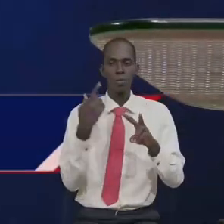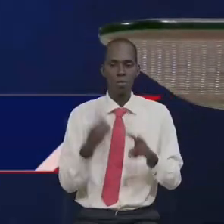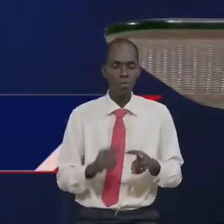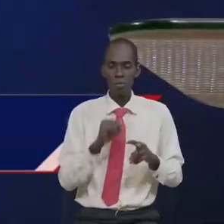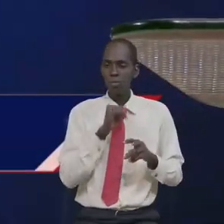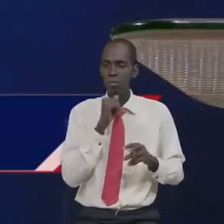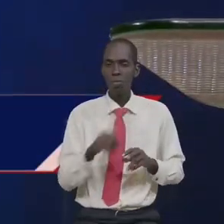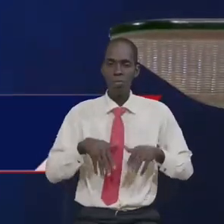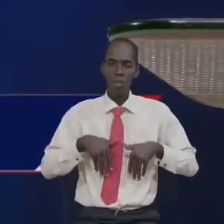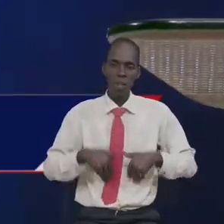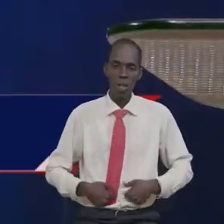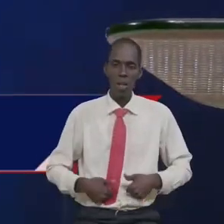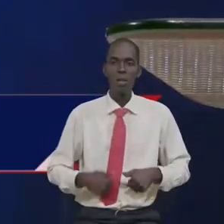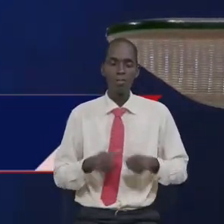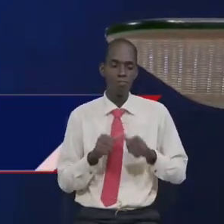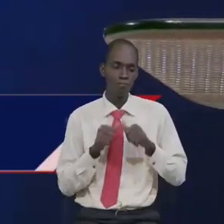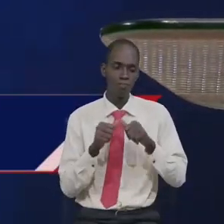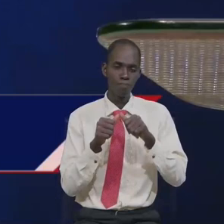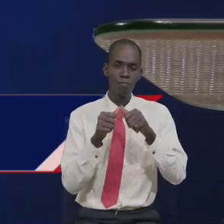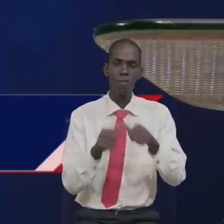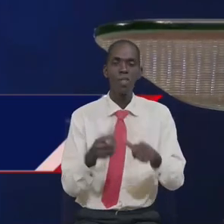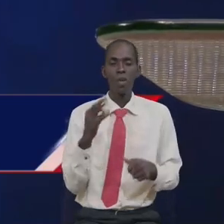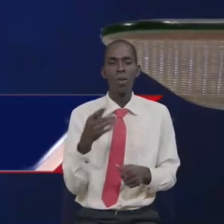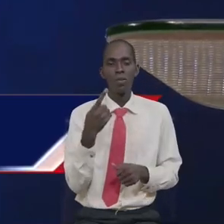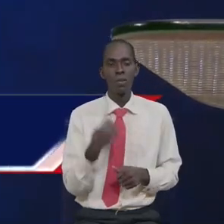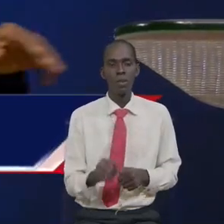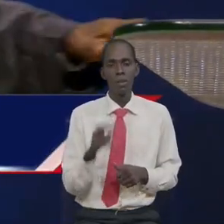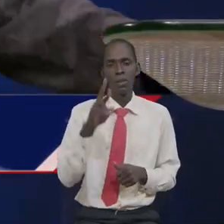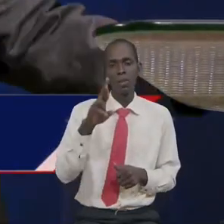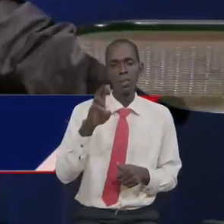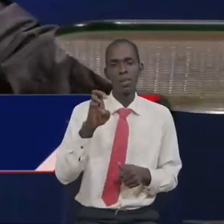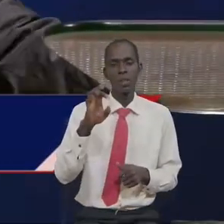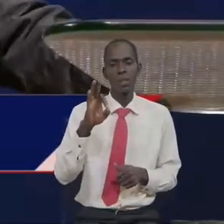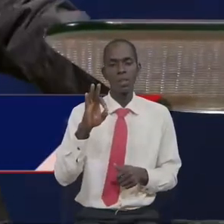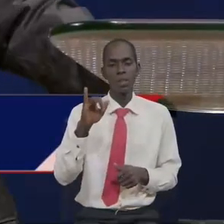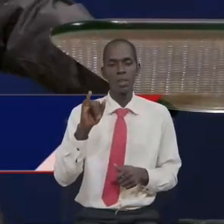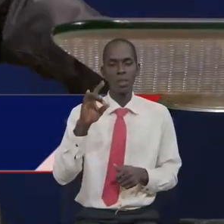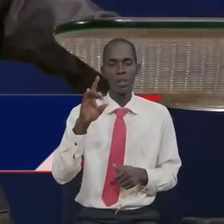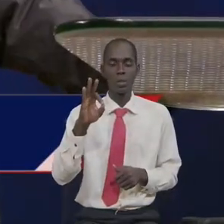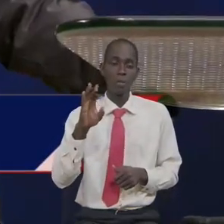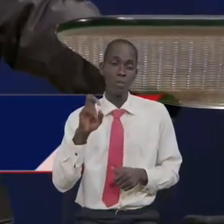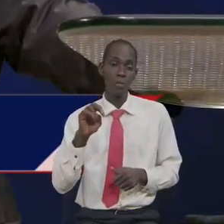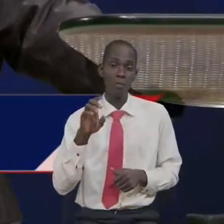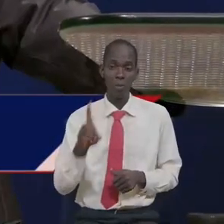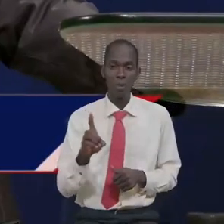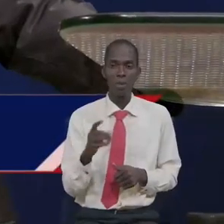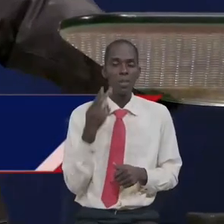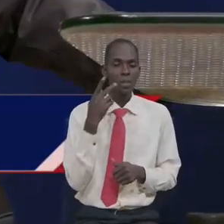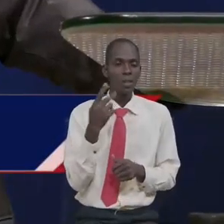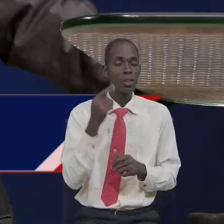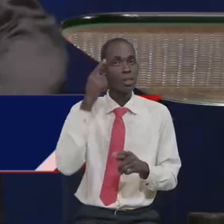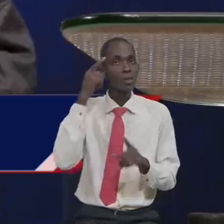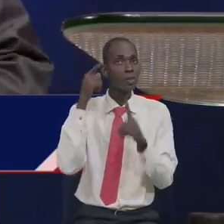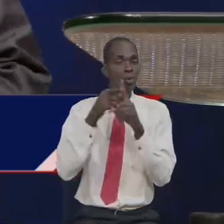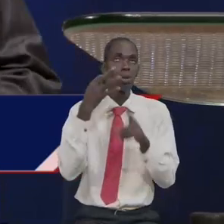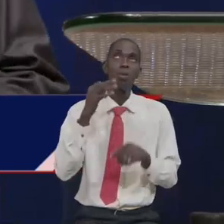persévérance infatigable de la personne raffinée, celui qui est raffiné. Le but du Seigneur pour nous